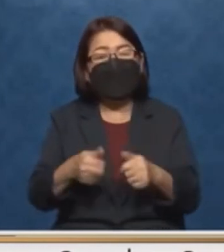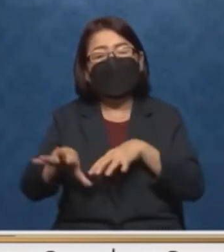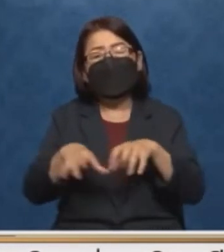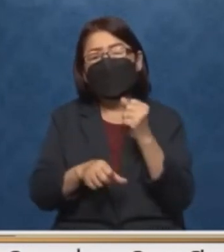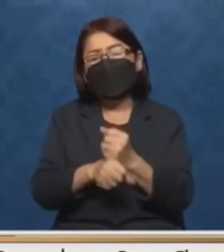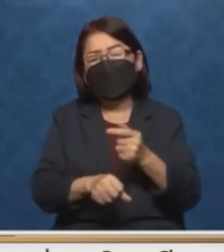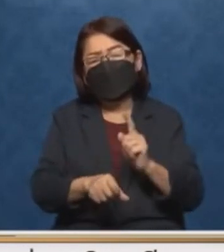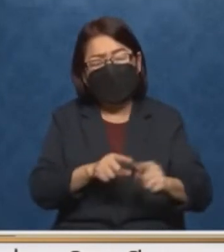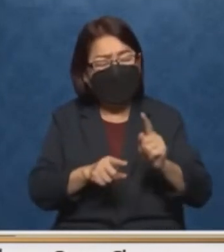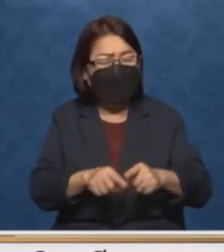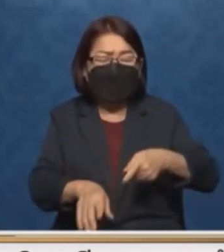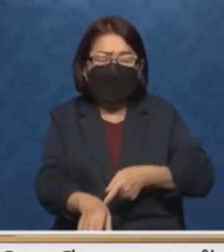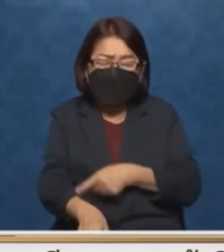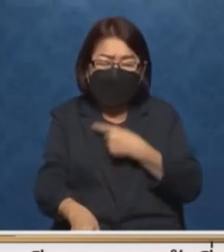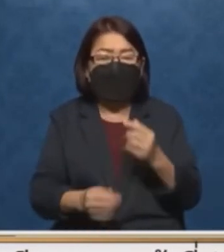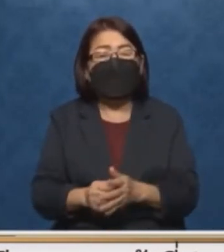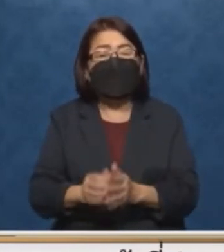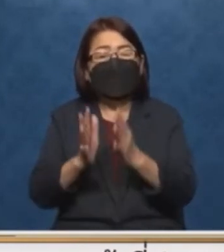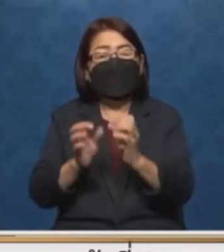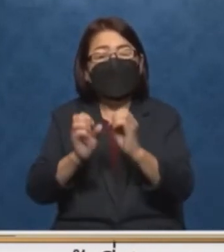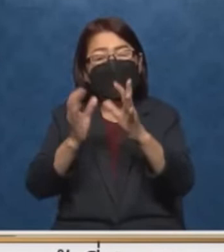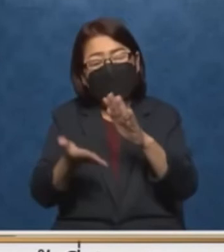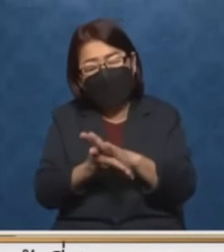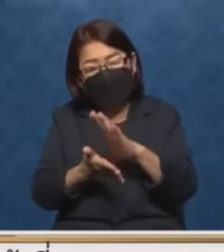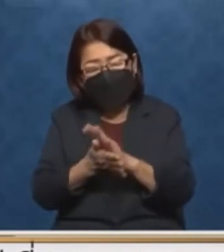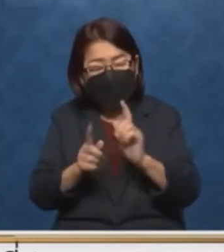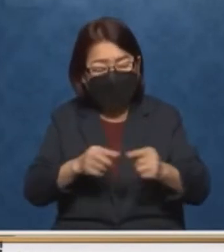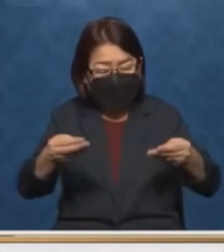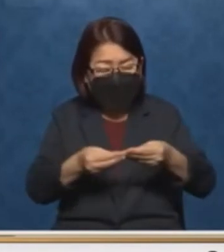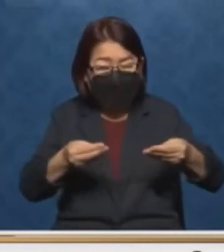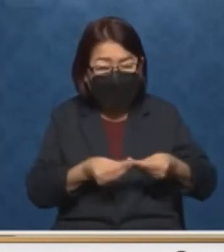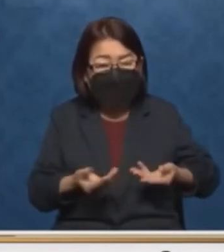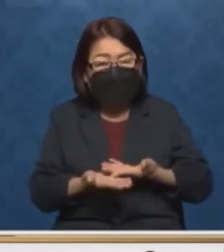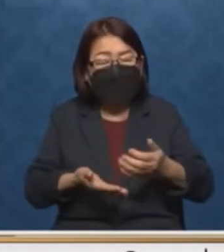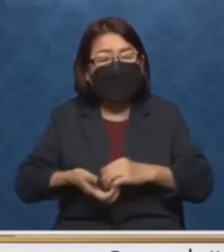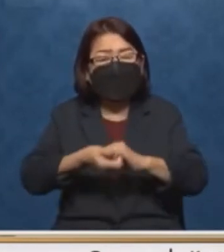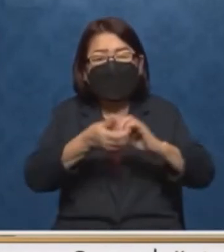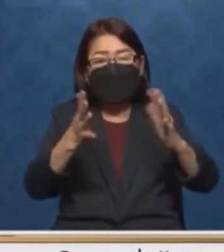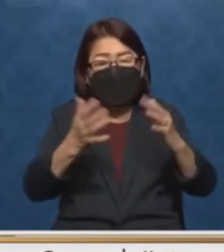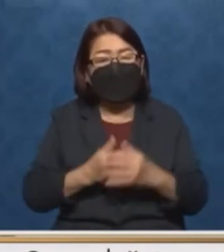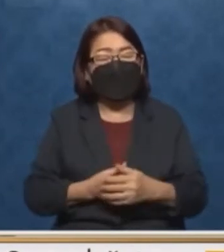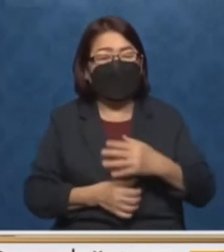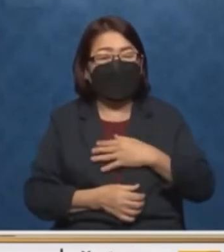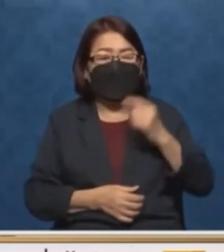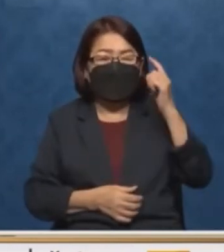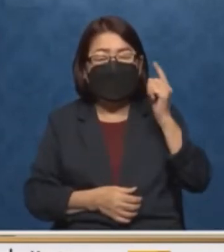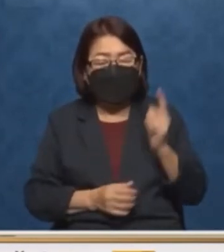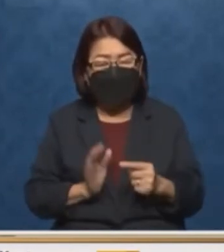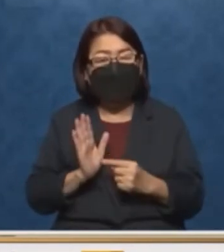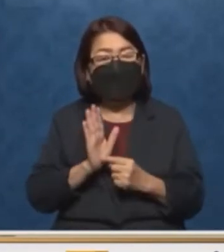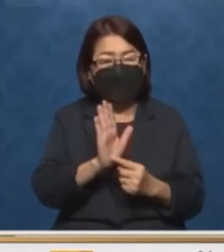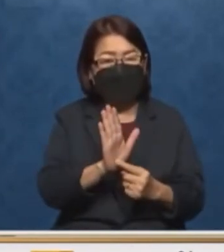ทางการศึกษาในแต่ละเขตพื้นที่ดังนั้นนะครับผมจึงเห็นด้วยนะครับที่จะมีการเสนอ